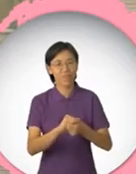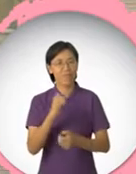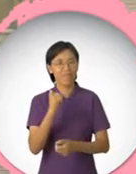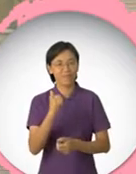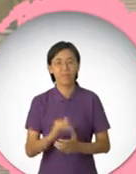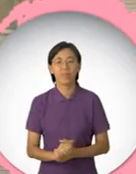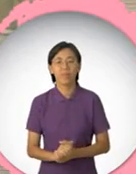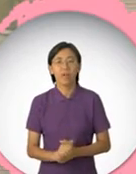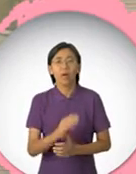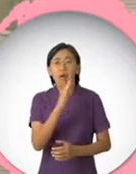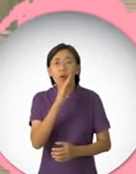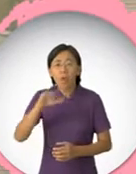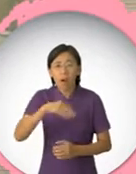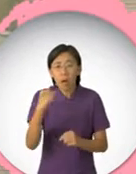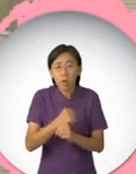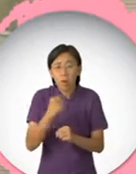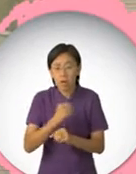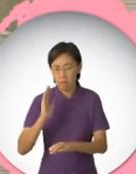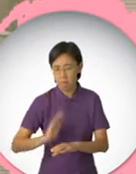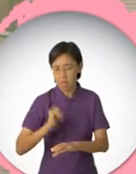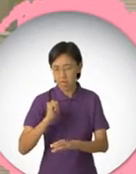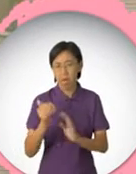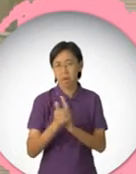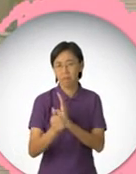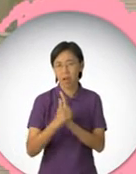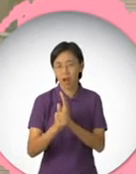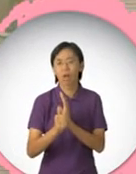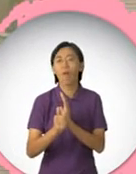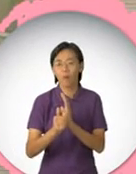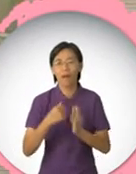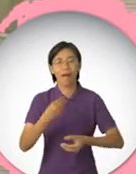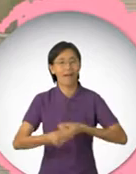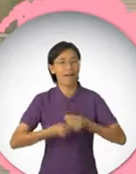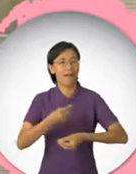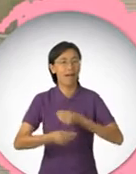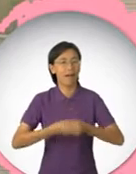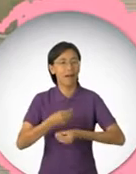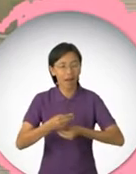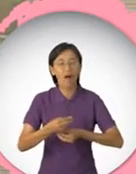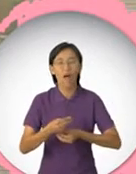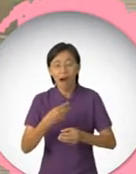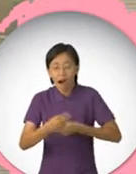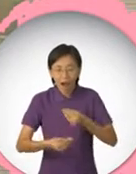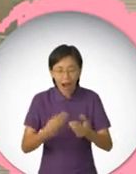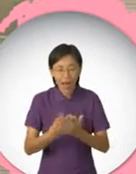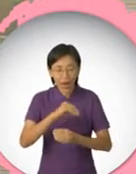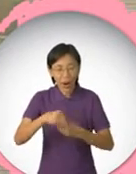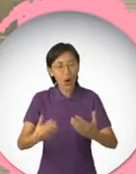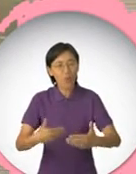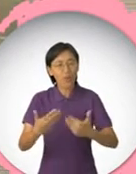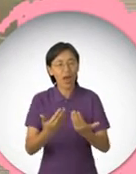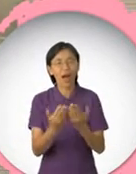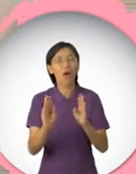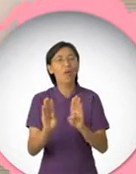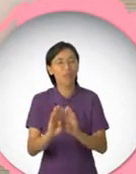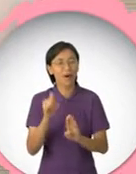วยแต่ถ้าใครนะครับที่ฝึกทำจนเก่งจนชำนาญแล้วเนี่ยลองทำขายดูนะครับเพราะว่านั่นอาจเป็นอีกหนึ่งช่องทางในการสร้างรายได้ให้กับ